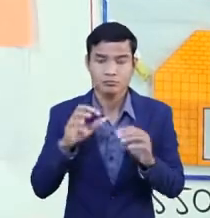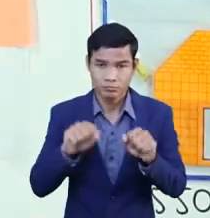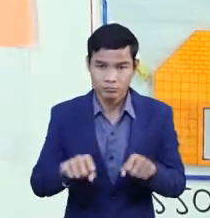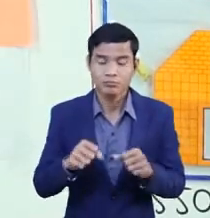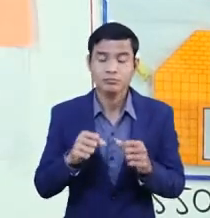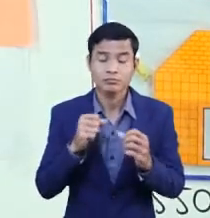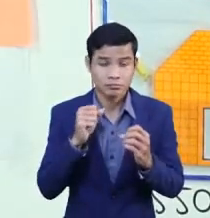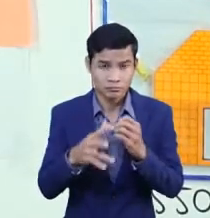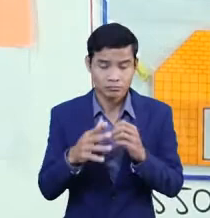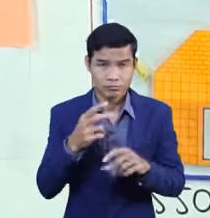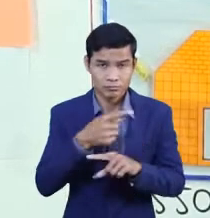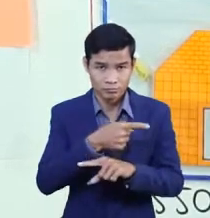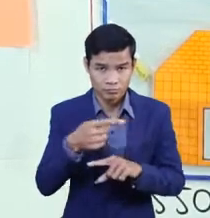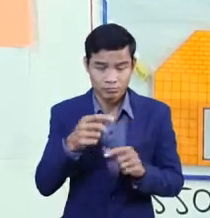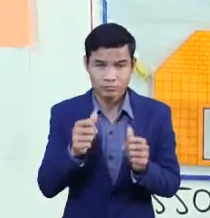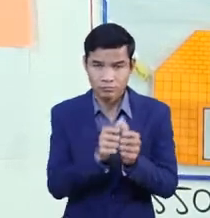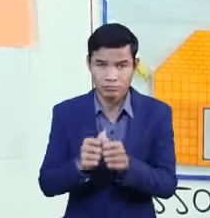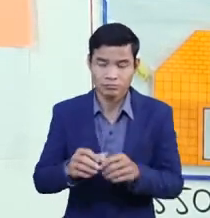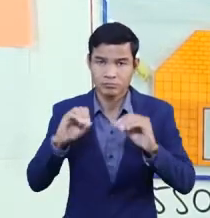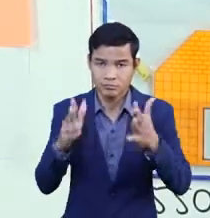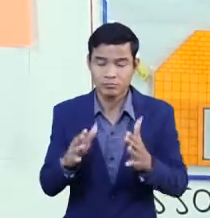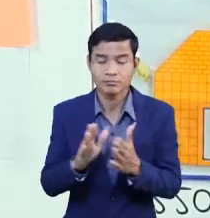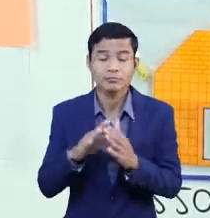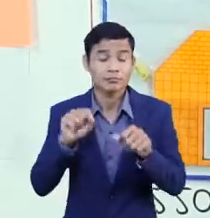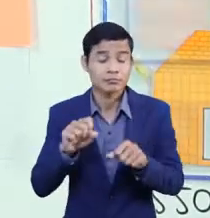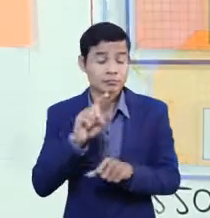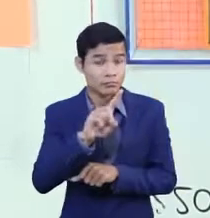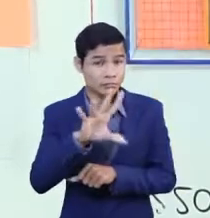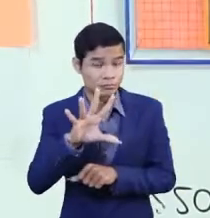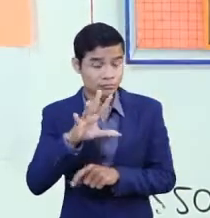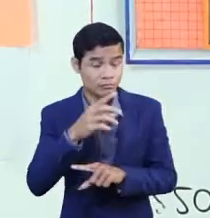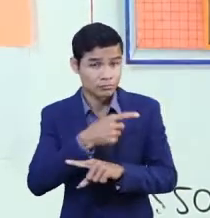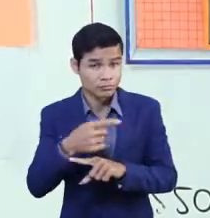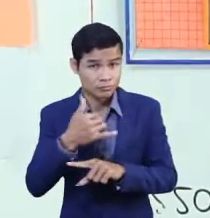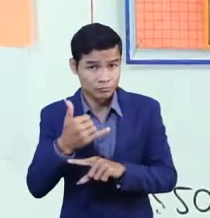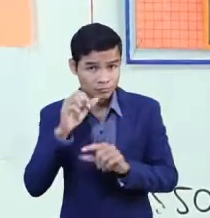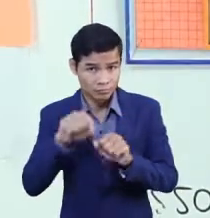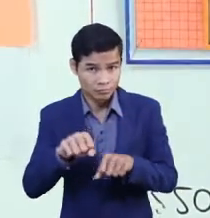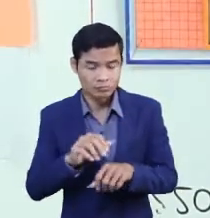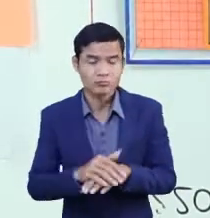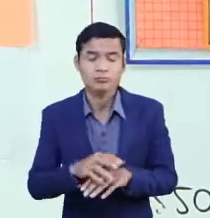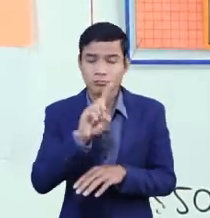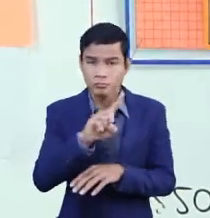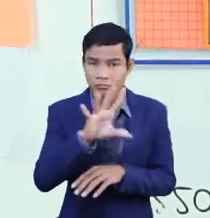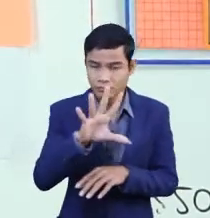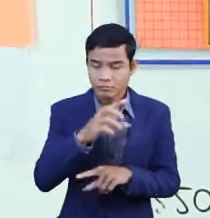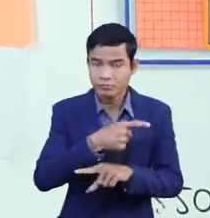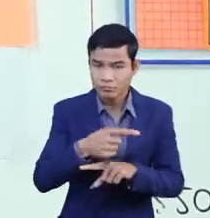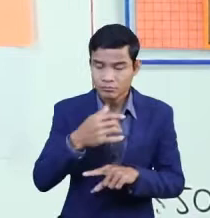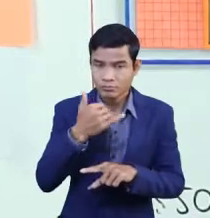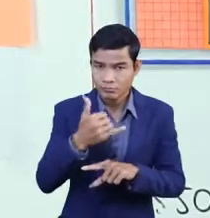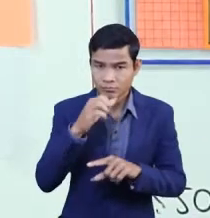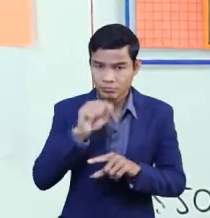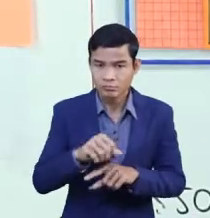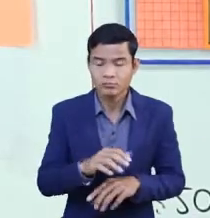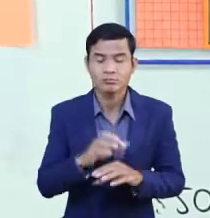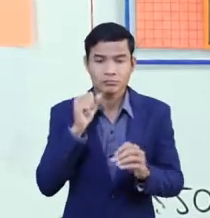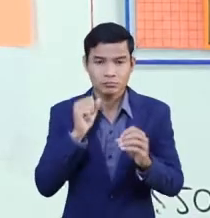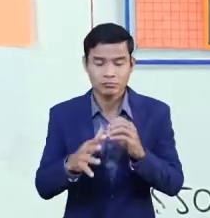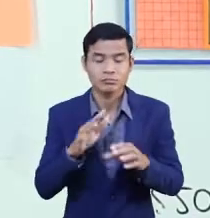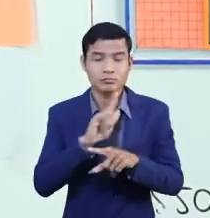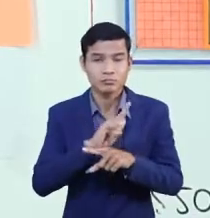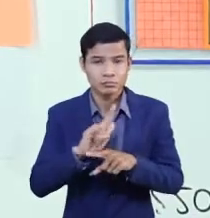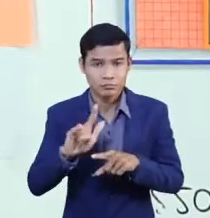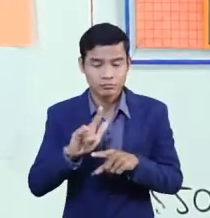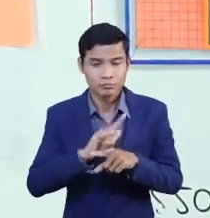កជាមួយអ្នកគ្រូតោះអញ្ចឹង15ដក6បានណាកូនចាបានហើយ15ដក6បានហើយអញ្ចឹងកូនចាប់ដើមធ្វើប្រមា